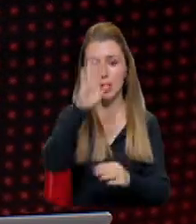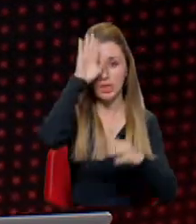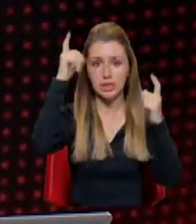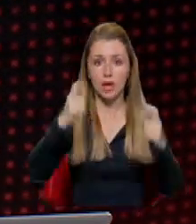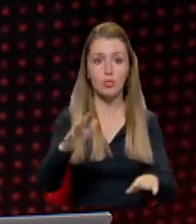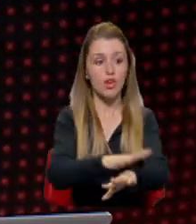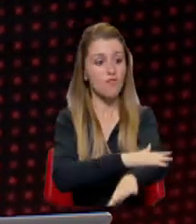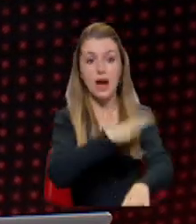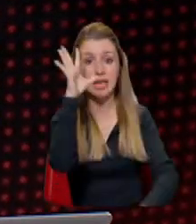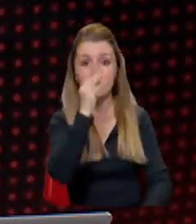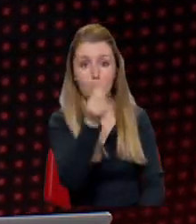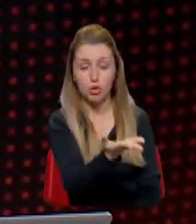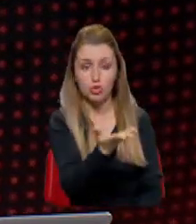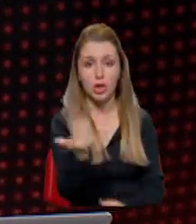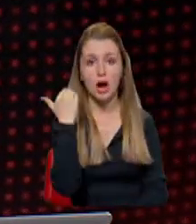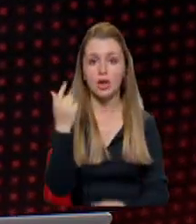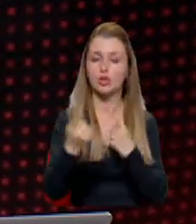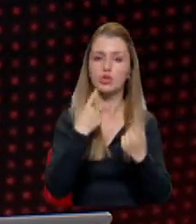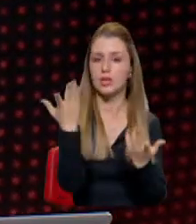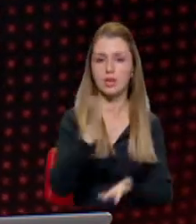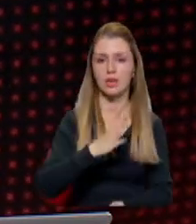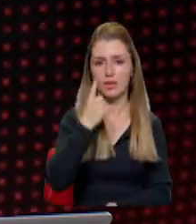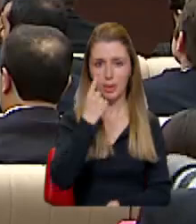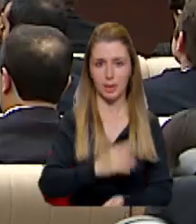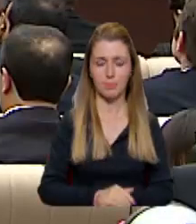valisini arıyor işte kulislerde Konuşulanlar